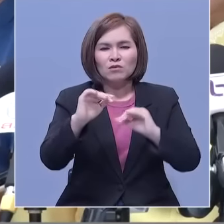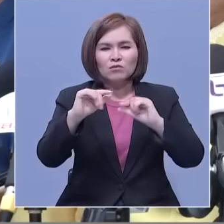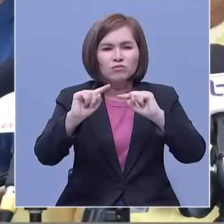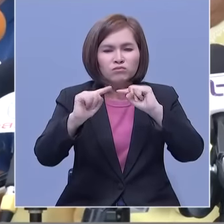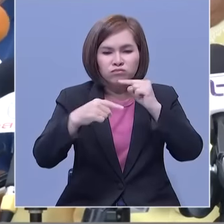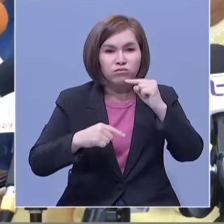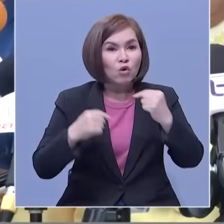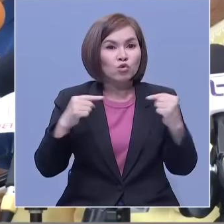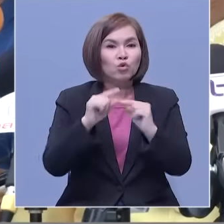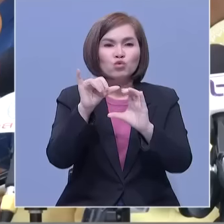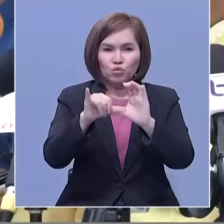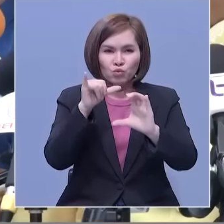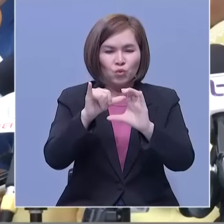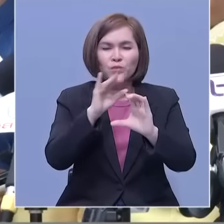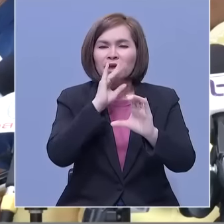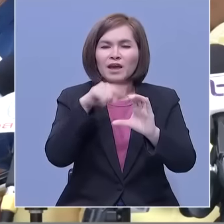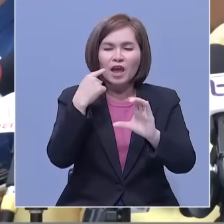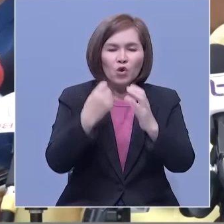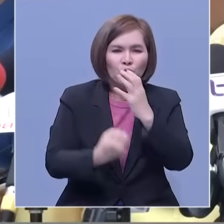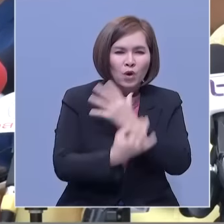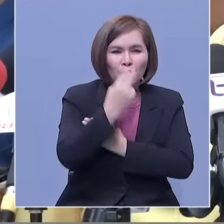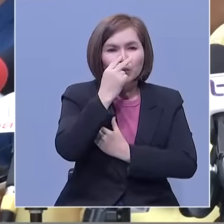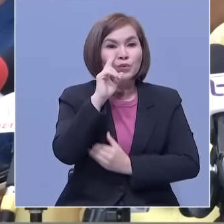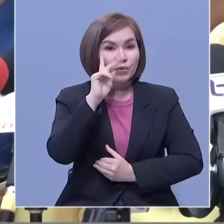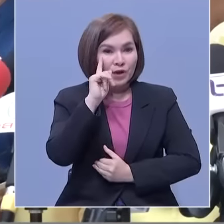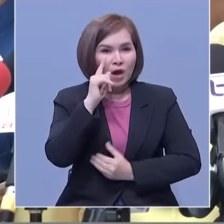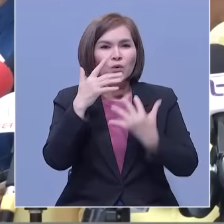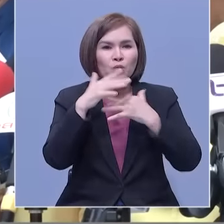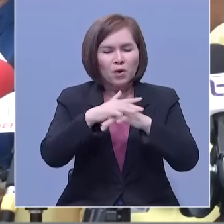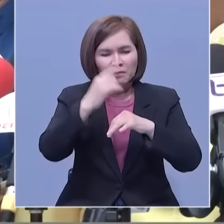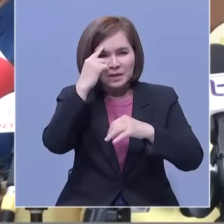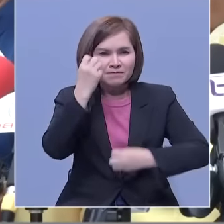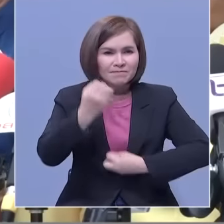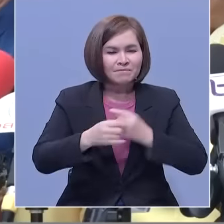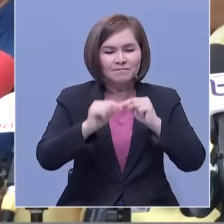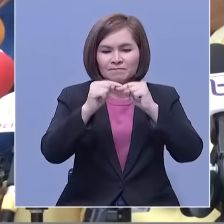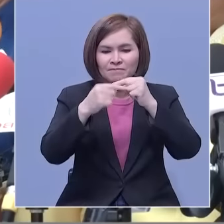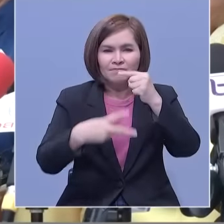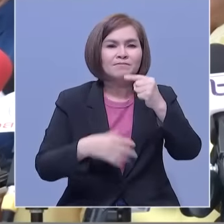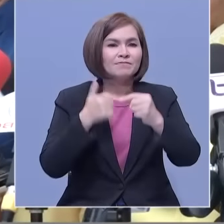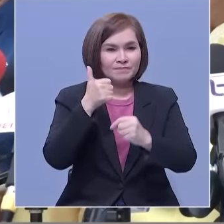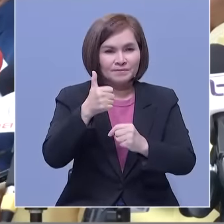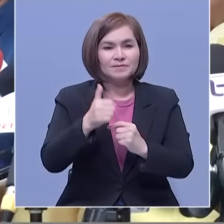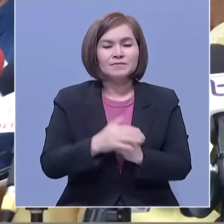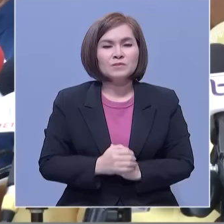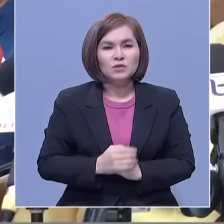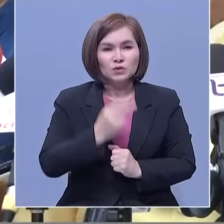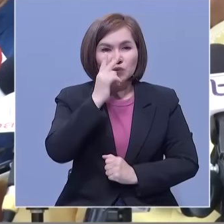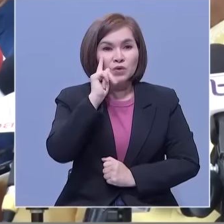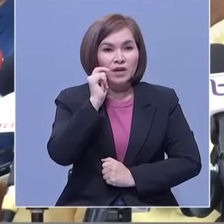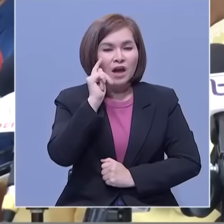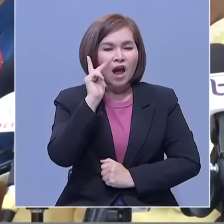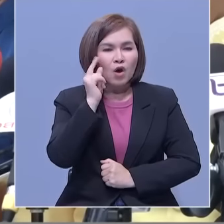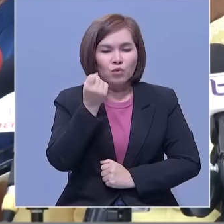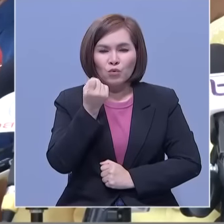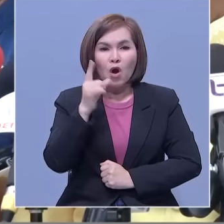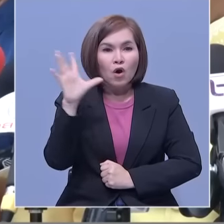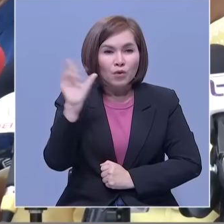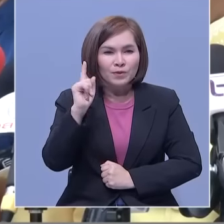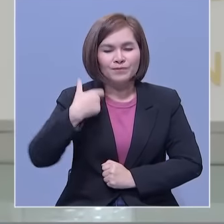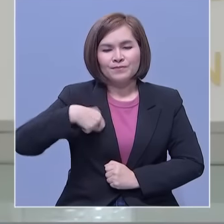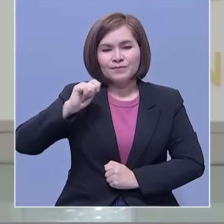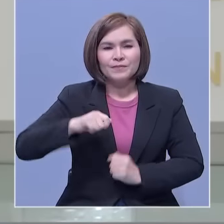YouTubeของเราสำหรับคนที่ได้ติดตามครับอ่ะก็วันนี้เดี๋ยวจะได้ได้ด้านนึงก็ติดตามความคืบหน้าสุดๆจากทางศาลรัฐธรรมนูญแล้วก็